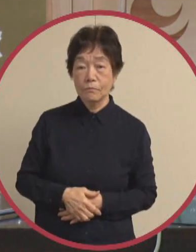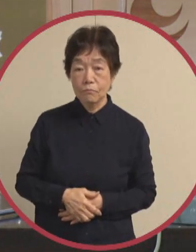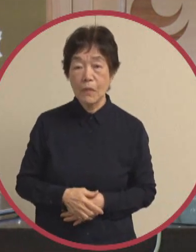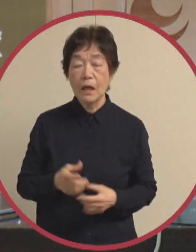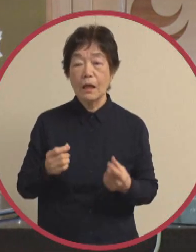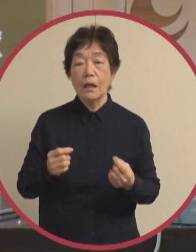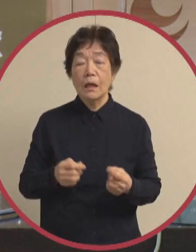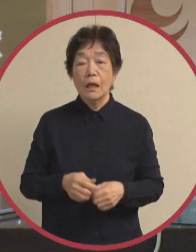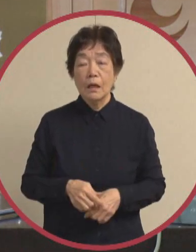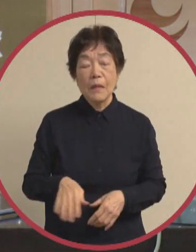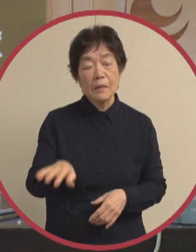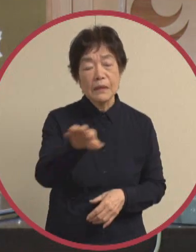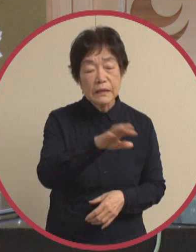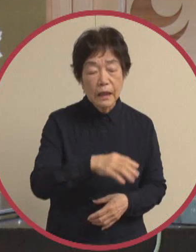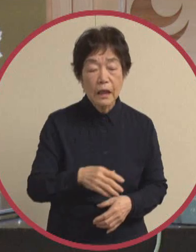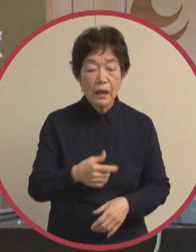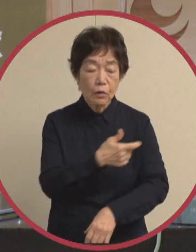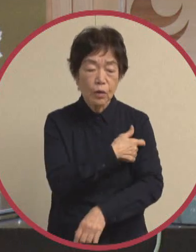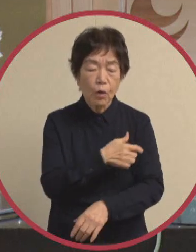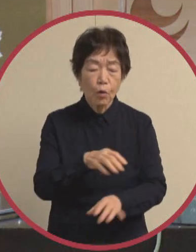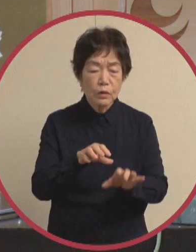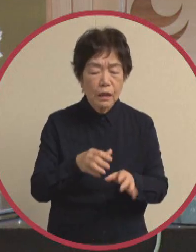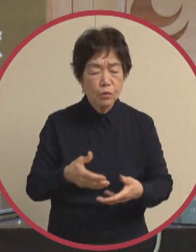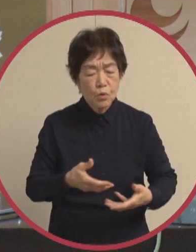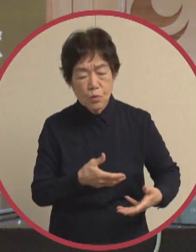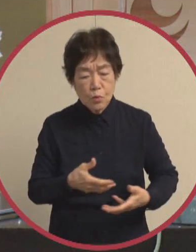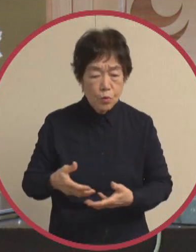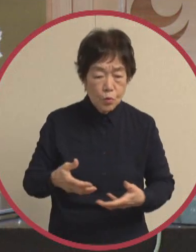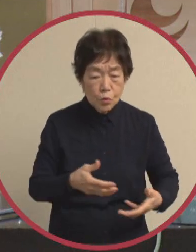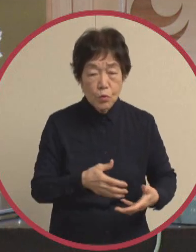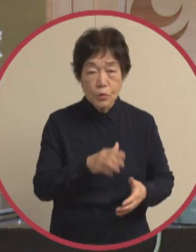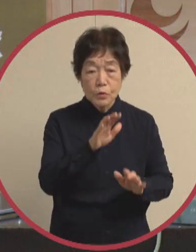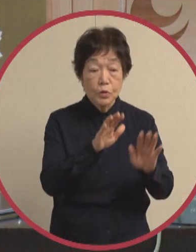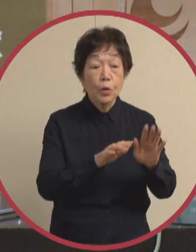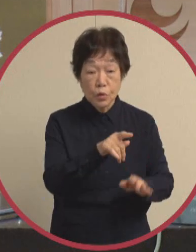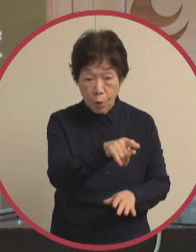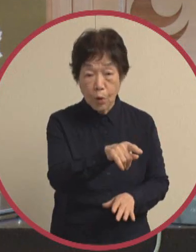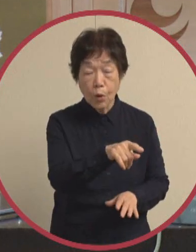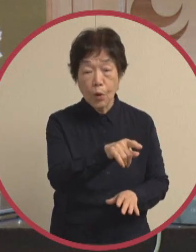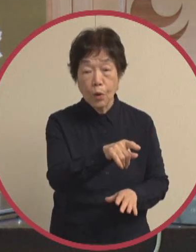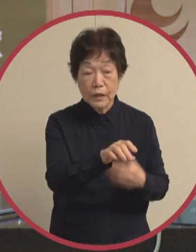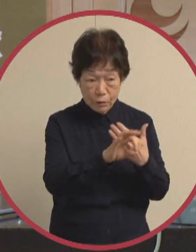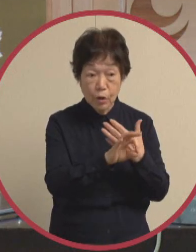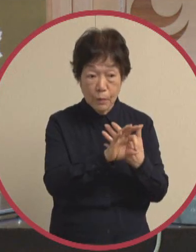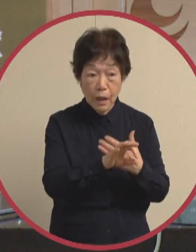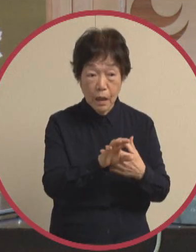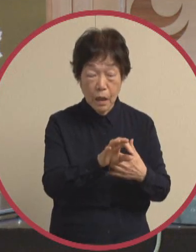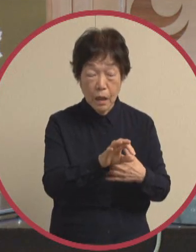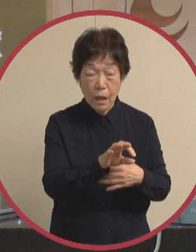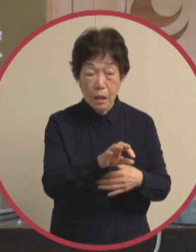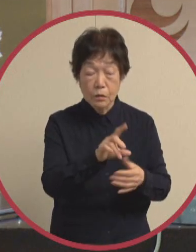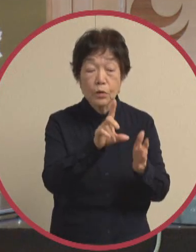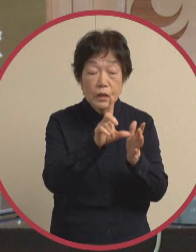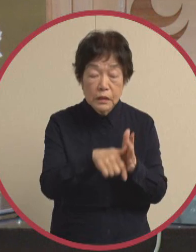いや、ですから皆さんが受けるのを躊躇するような状況だと、最初に、